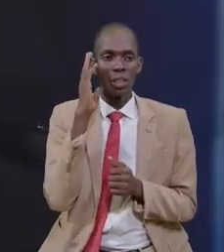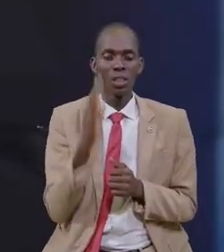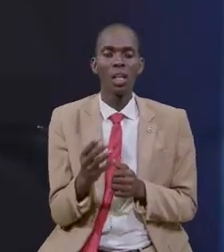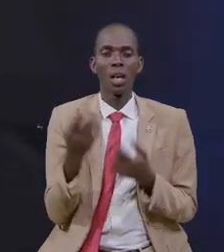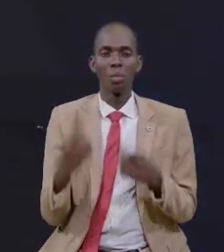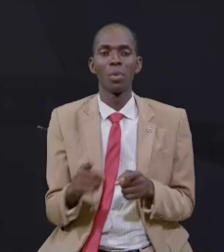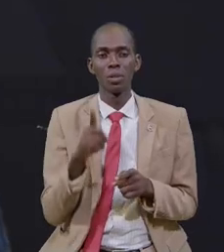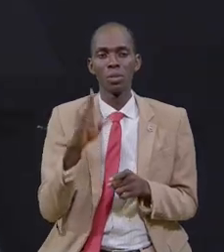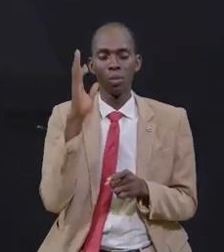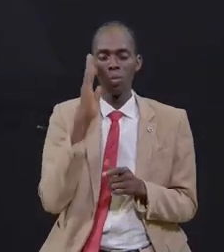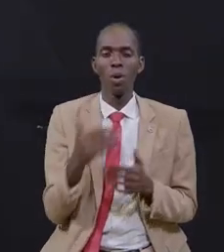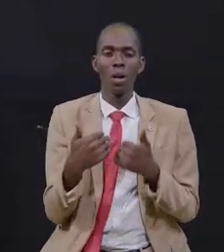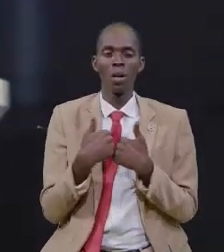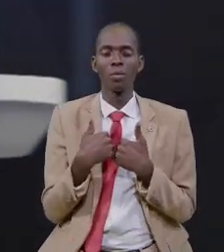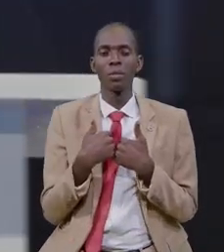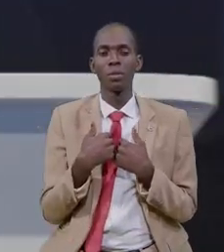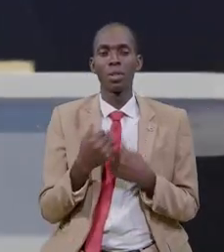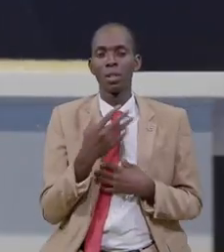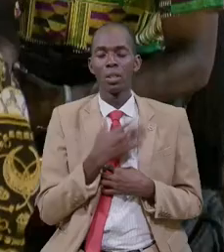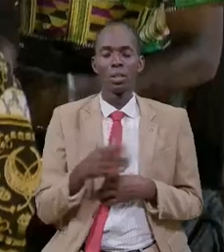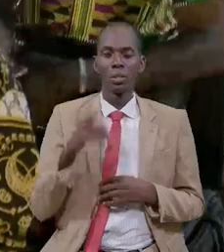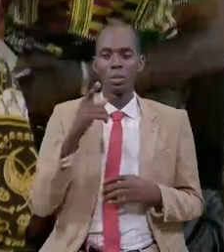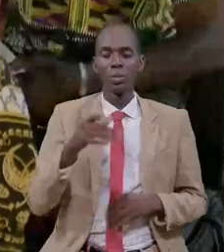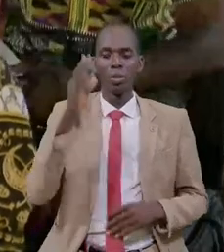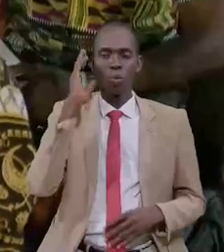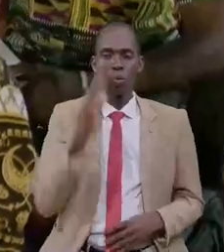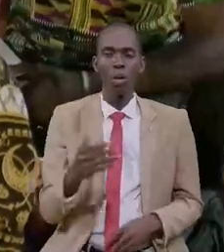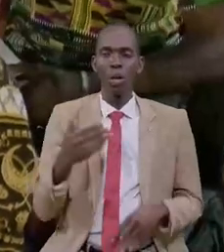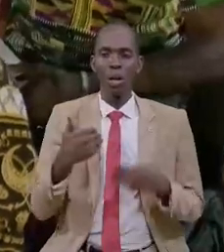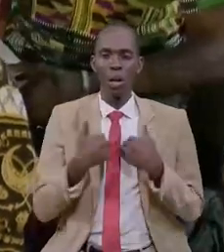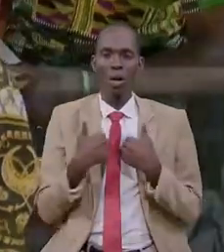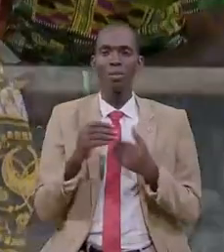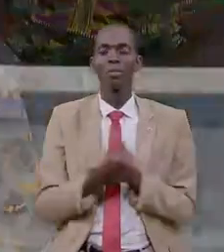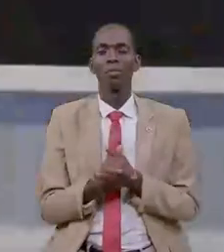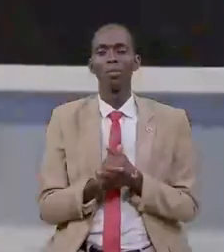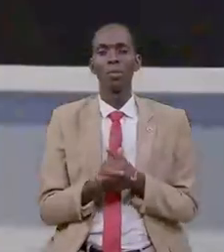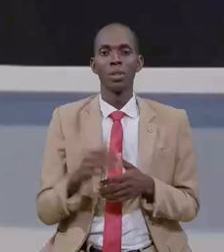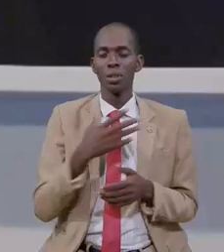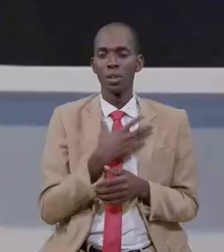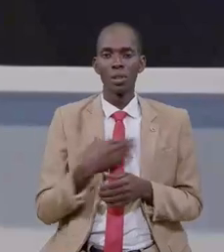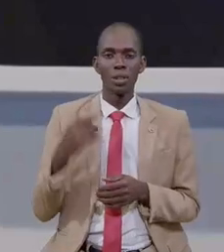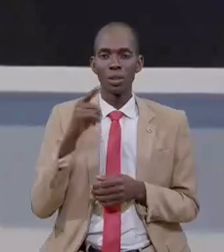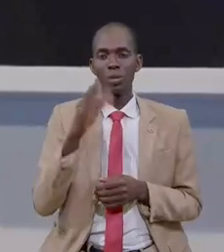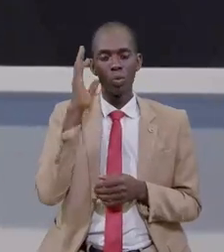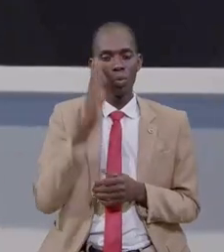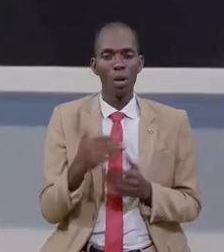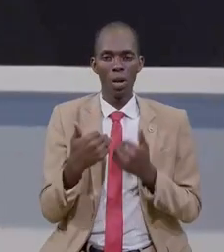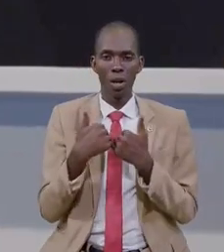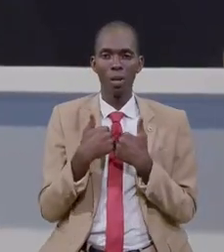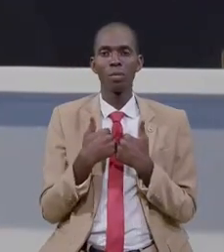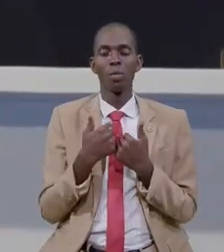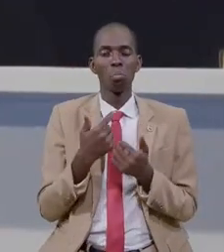verra s'accomplir. Il le verra s'accomplir. il le verra s'accomplir.